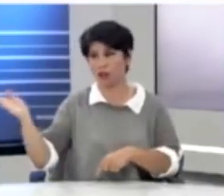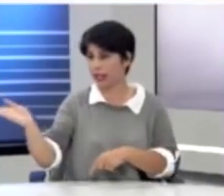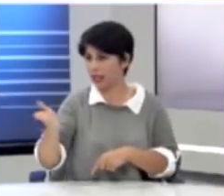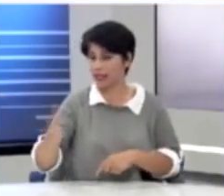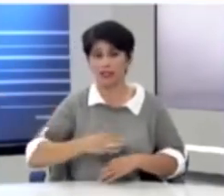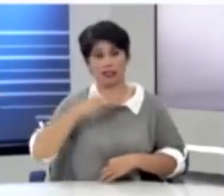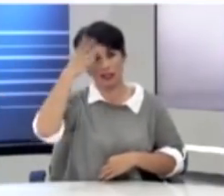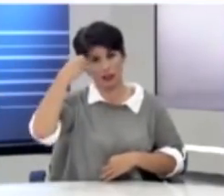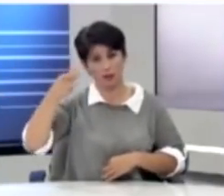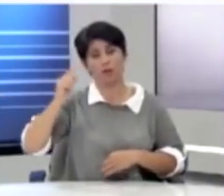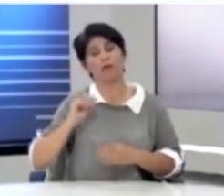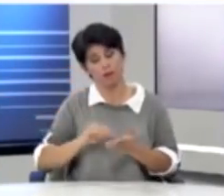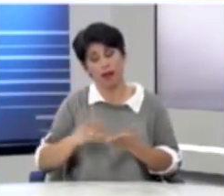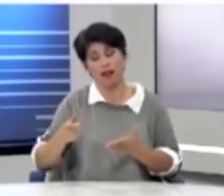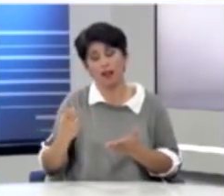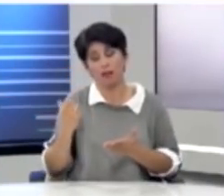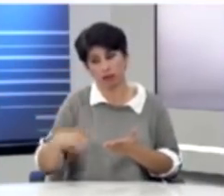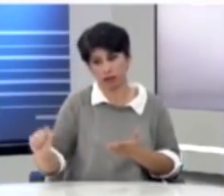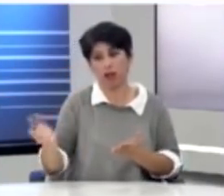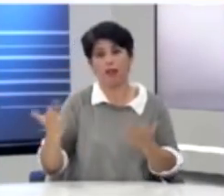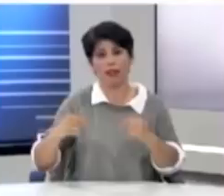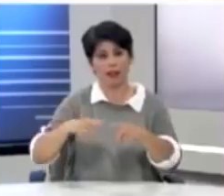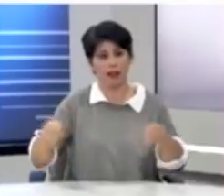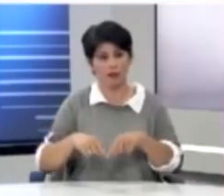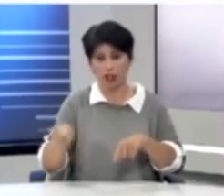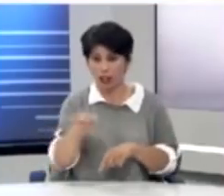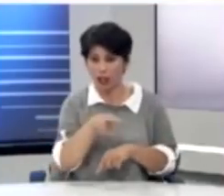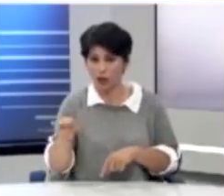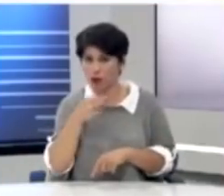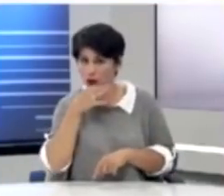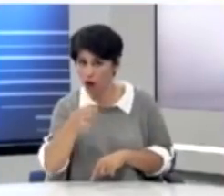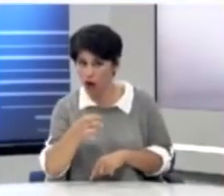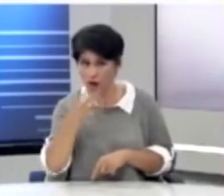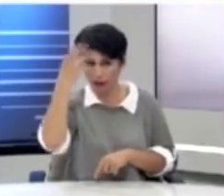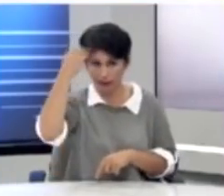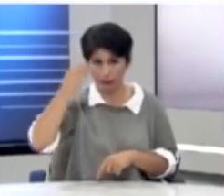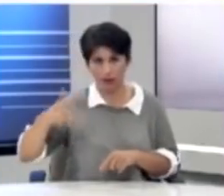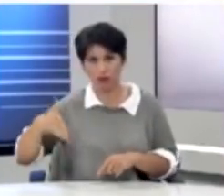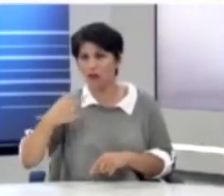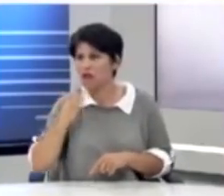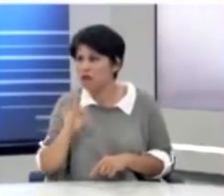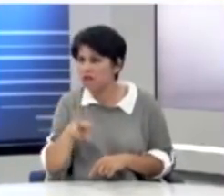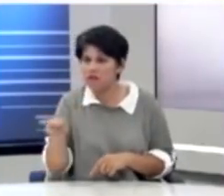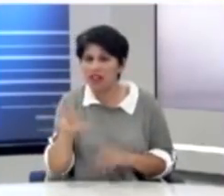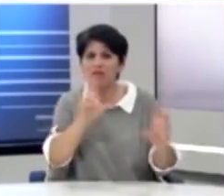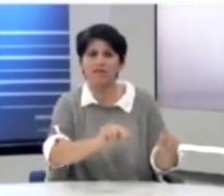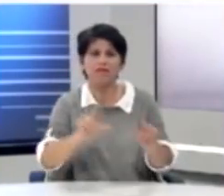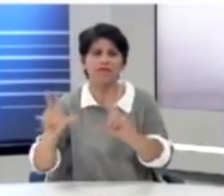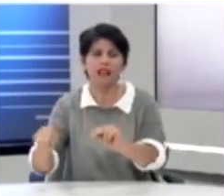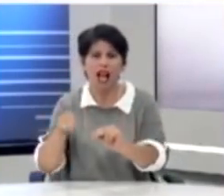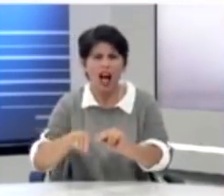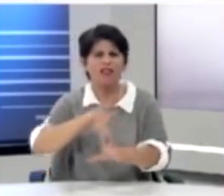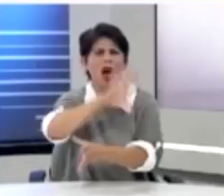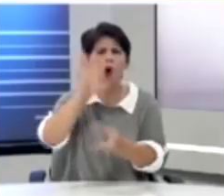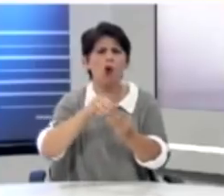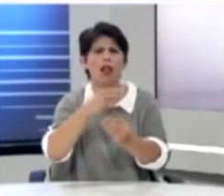που επίσης δεν είστε στην αίθουσα, και αναφέρομαι και στους δυο σας, γιατί δεν διαφοροποιείστε σε αυτά